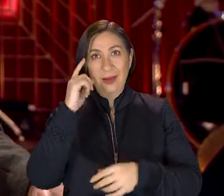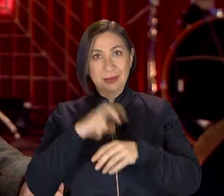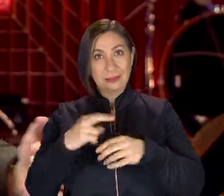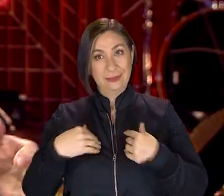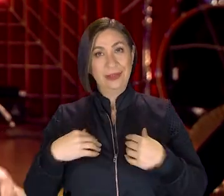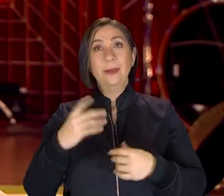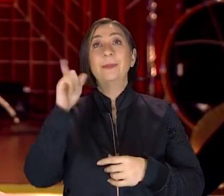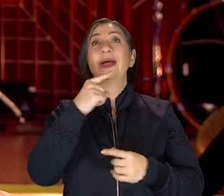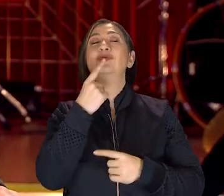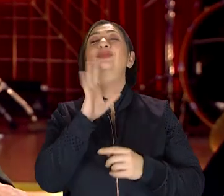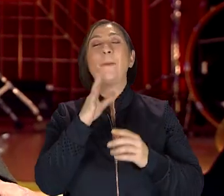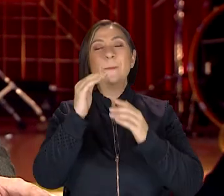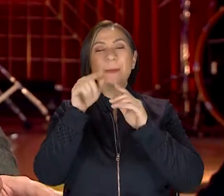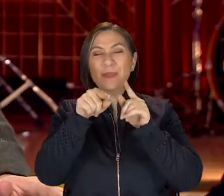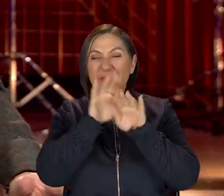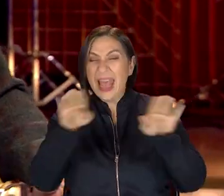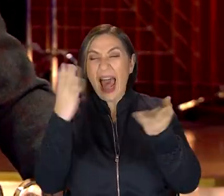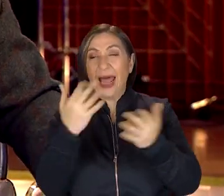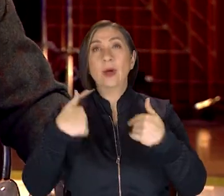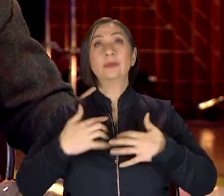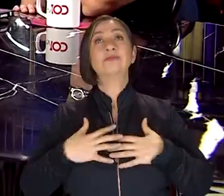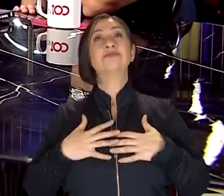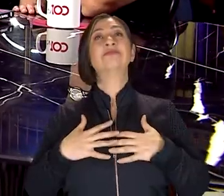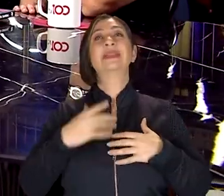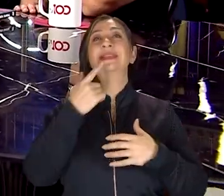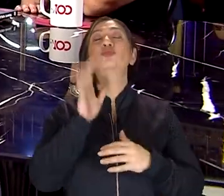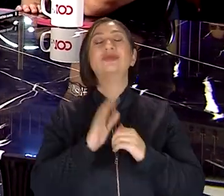Ben yok, göğsümü... Bir daha kullanmayacağım. Program sonunda gel kullanmayacağım. Peki, bir dakika.